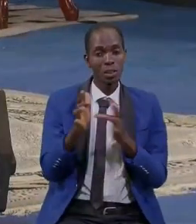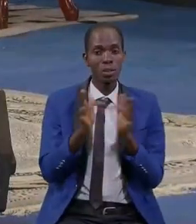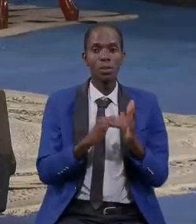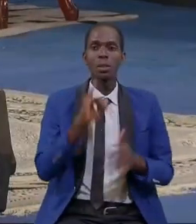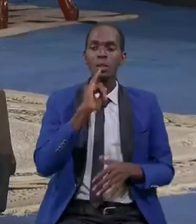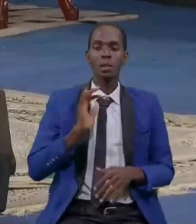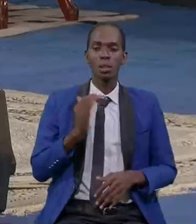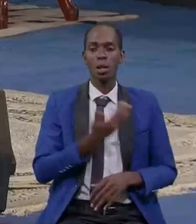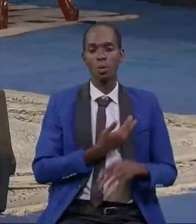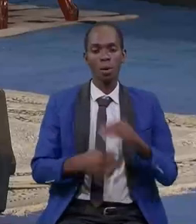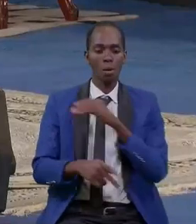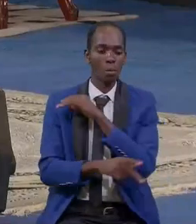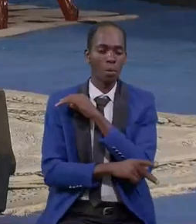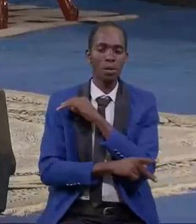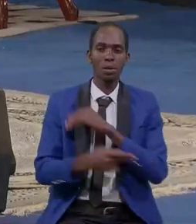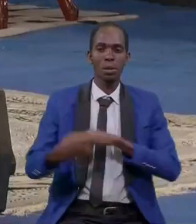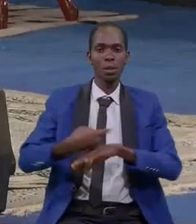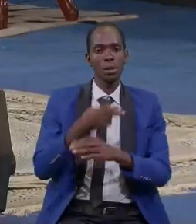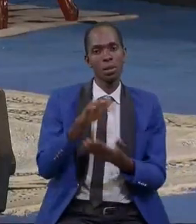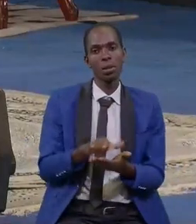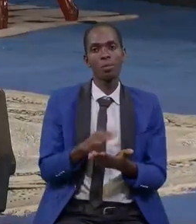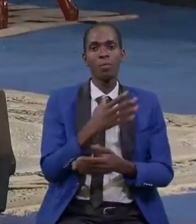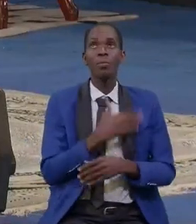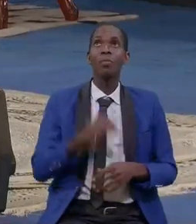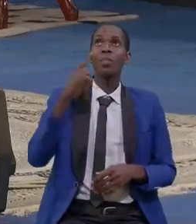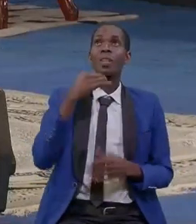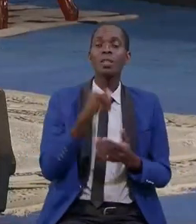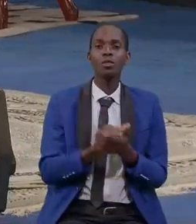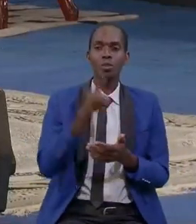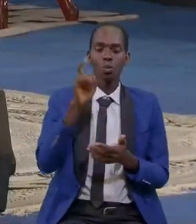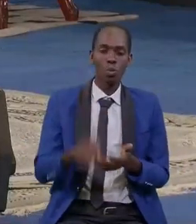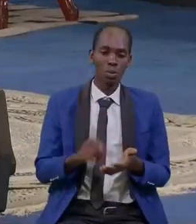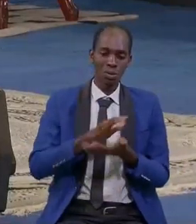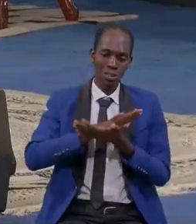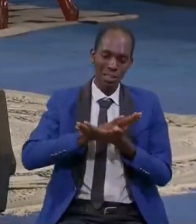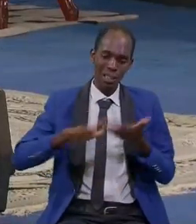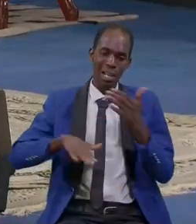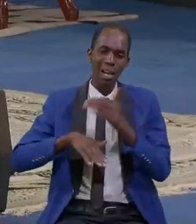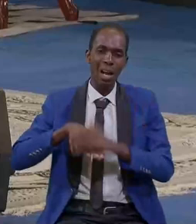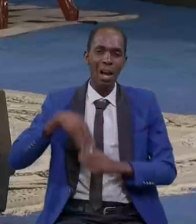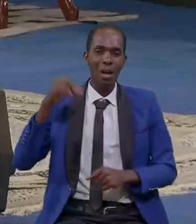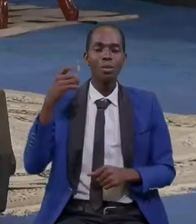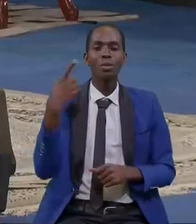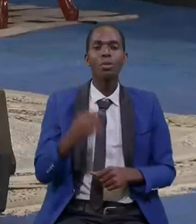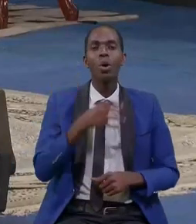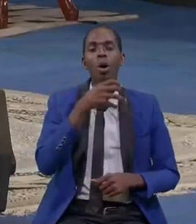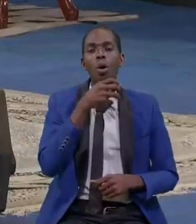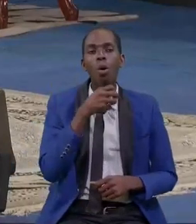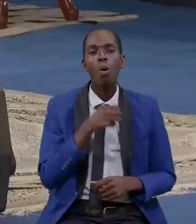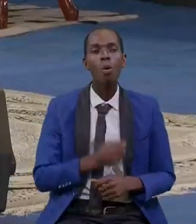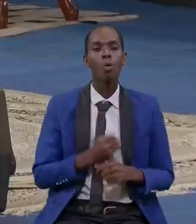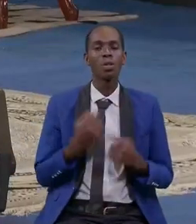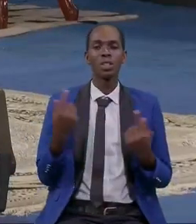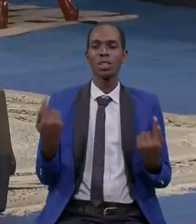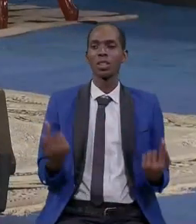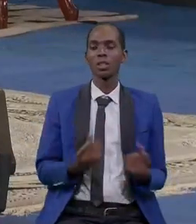l'agneau pascal, il dit « Vous devez faire disparaître le vieux levain. » Afin que